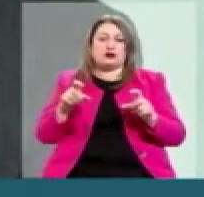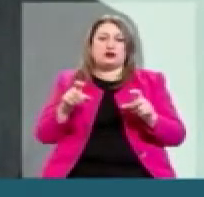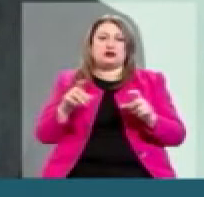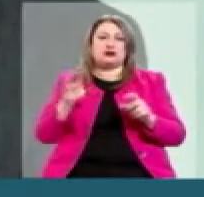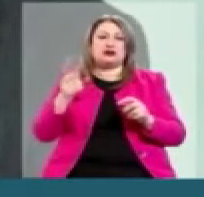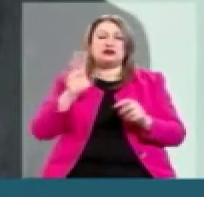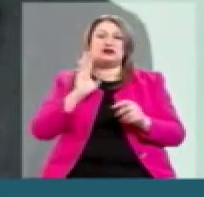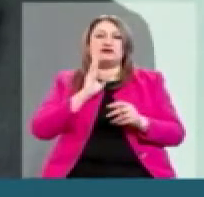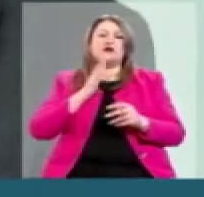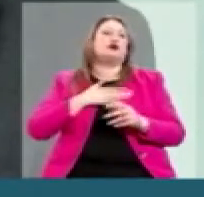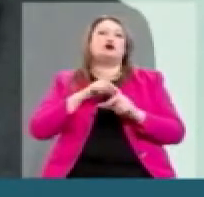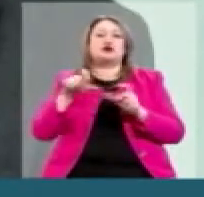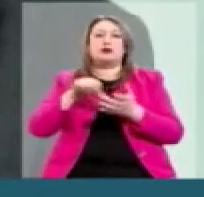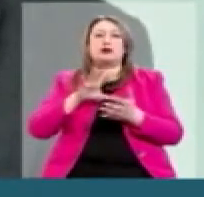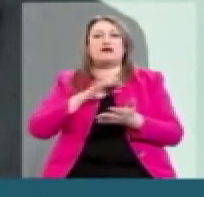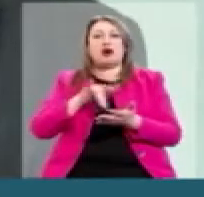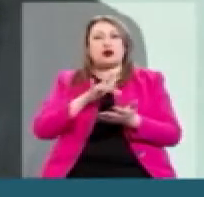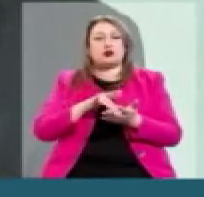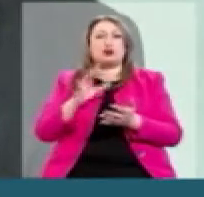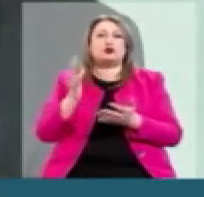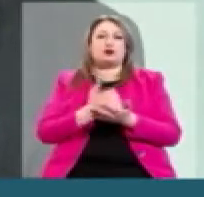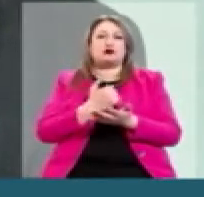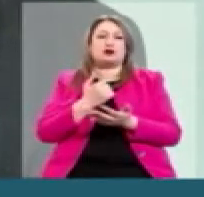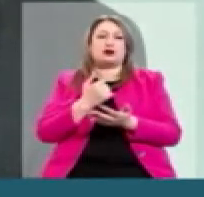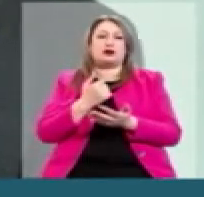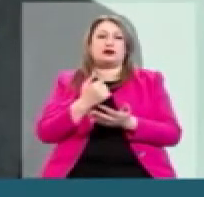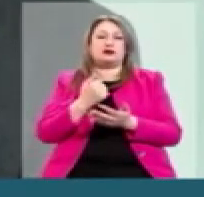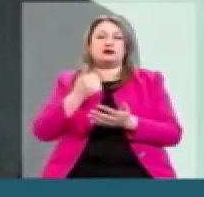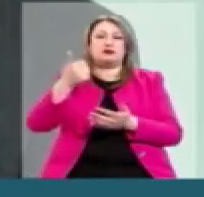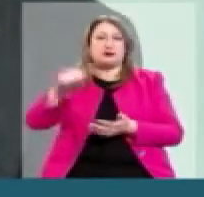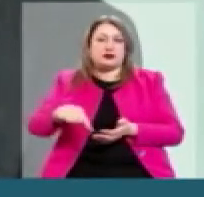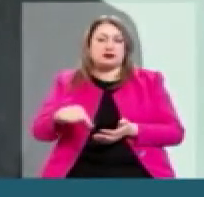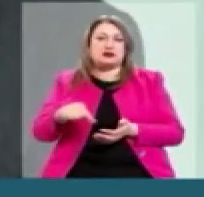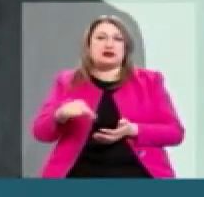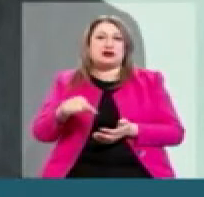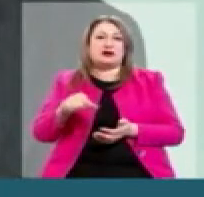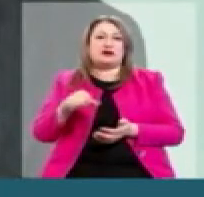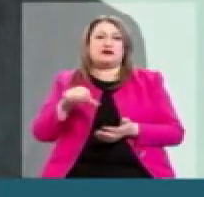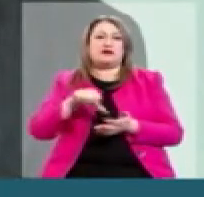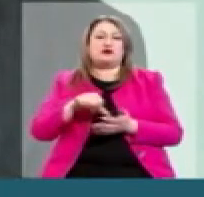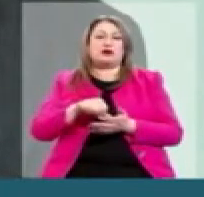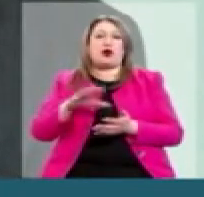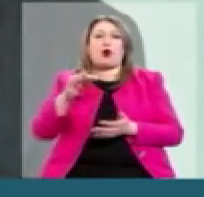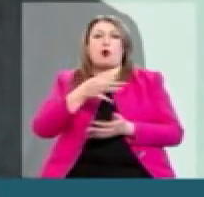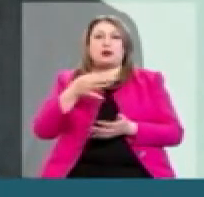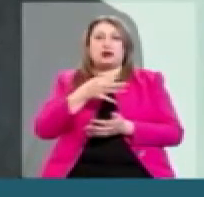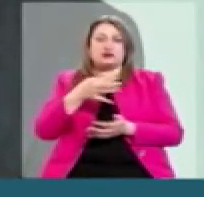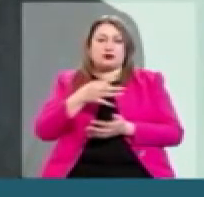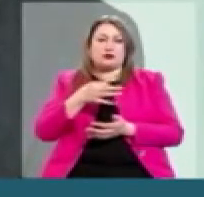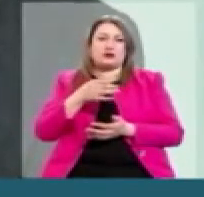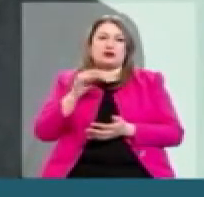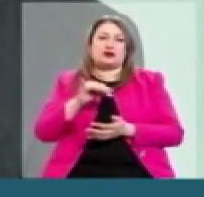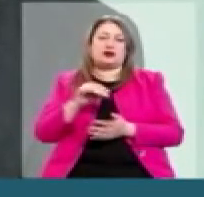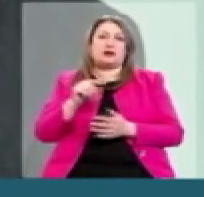девочки нашей школы участвовали в городском этапе, они успешно заняли первое место, выступили на областном этапе, и